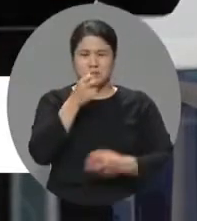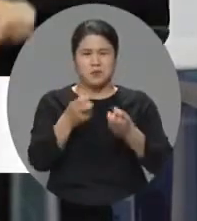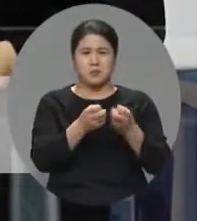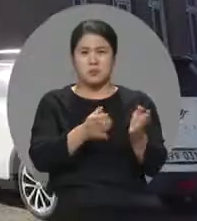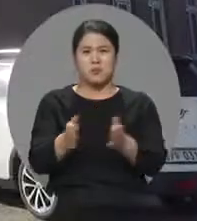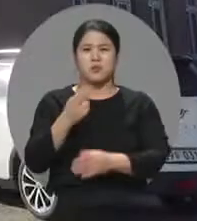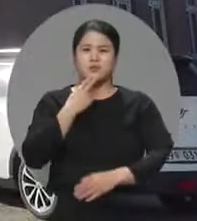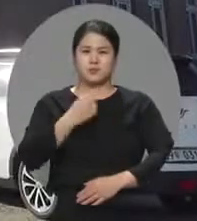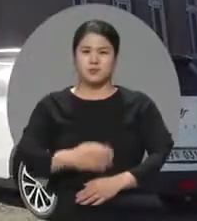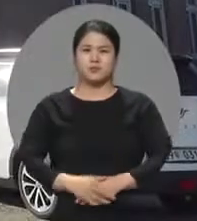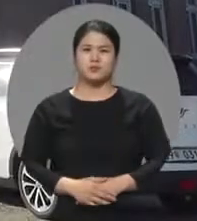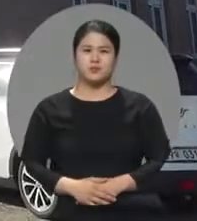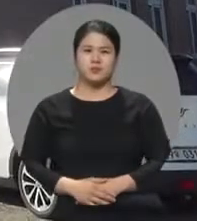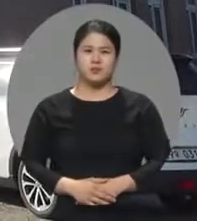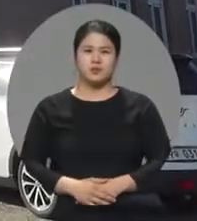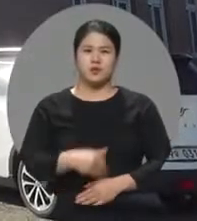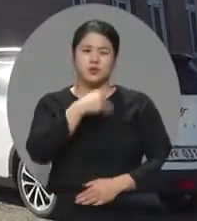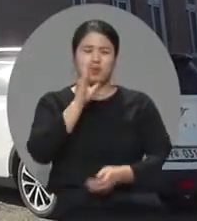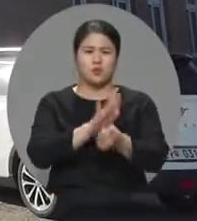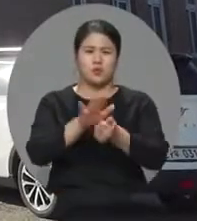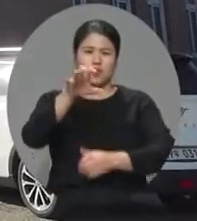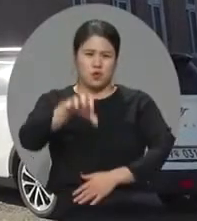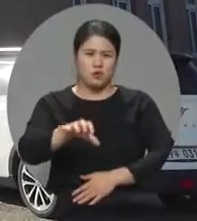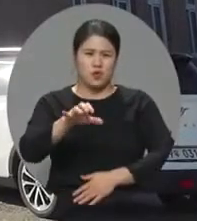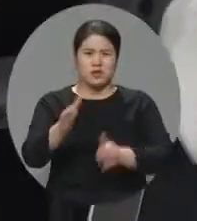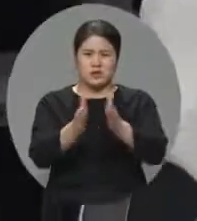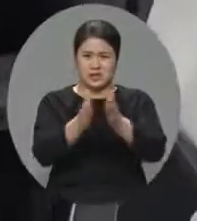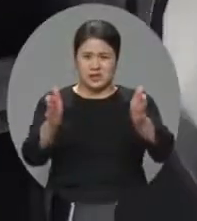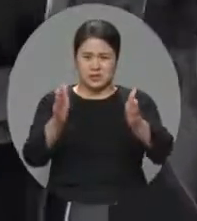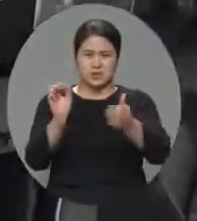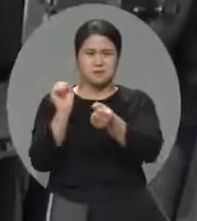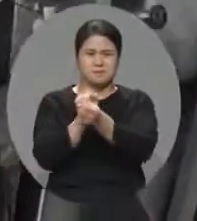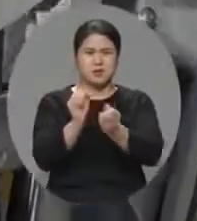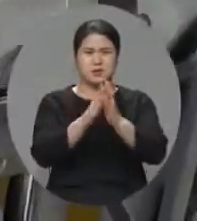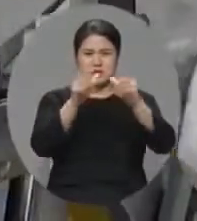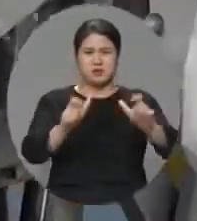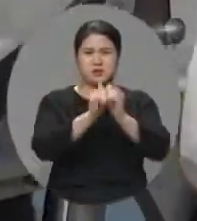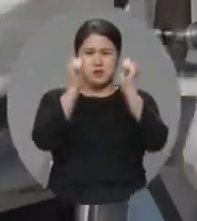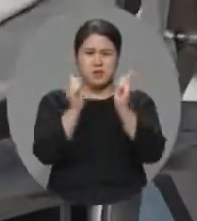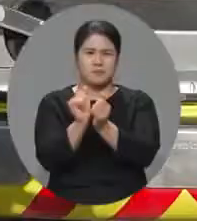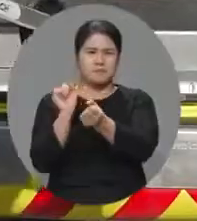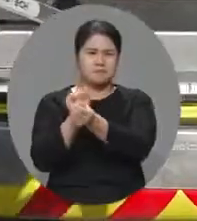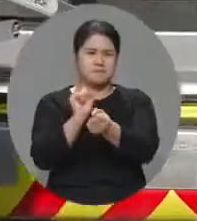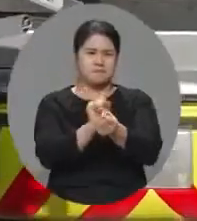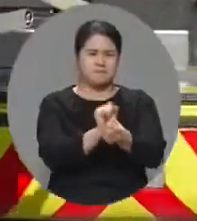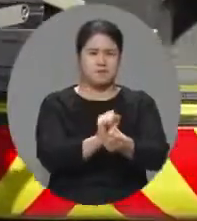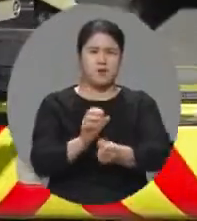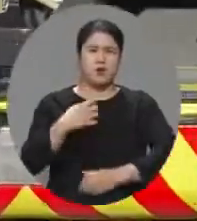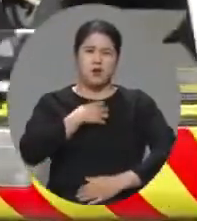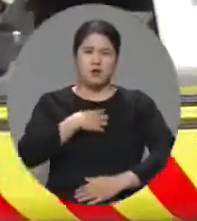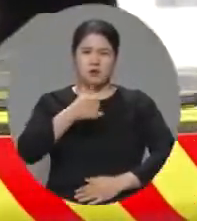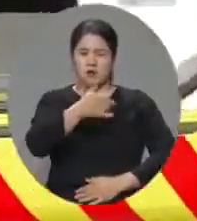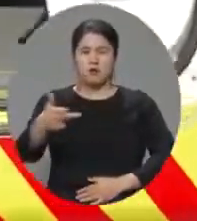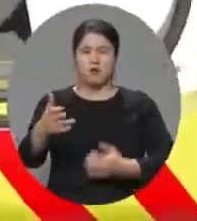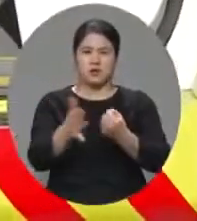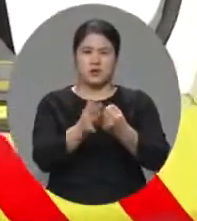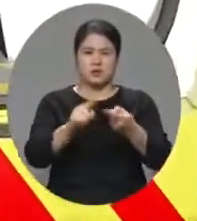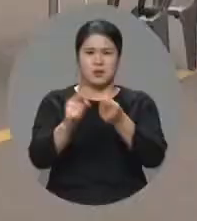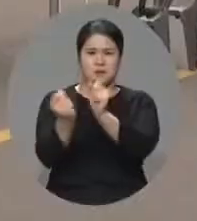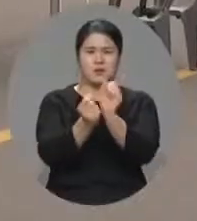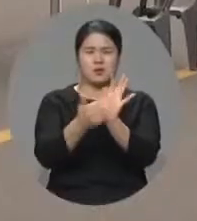않았습니다. 요양원에서 시작된 집단 감염이 지역사회 곳곳으로 퍼질 우려가 커진 만큼